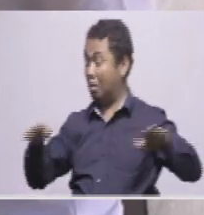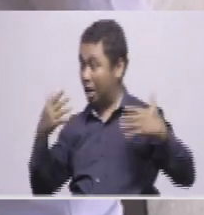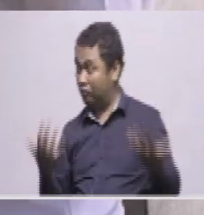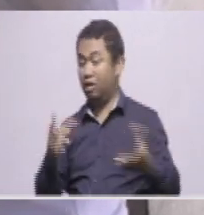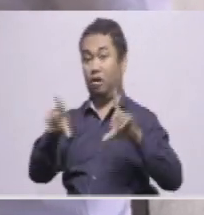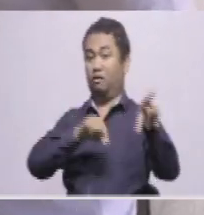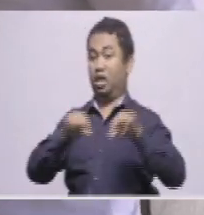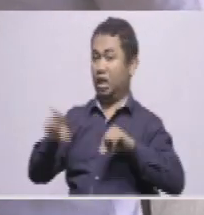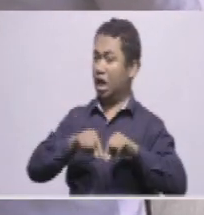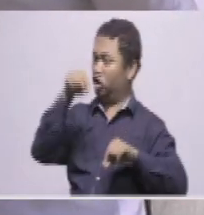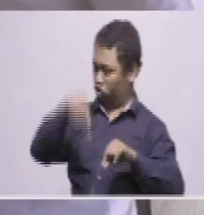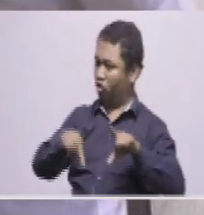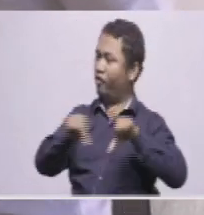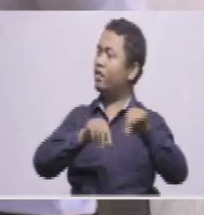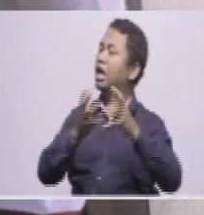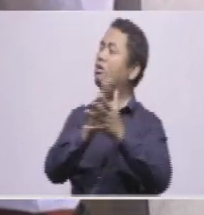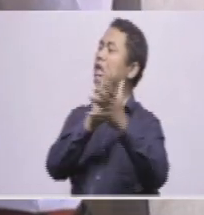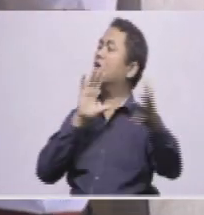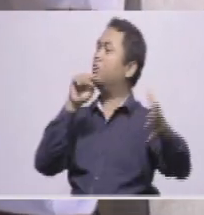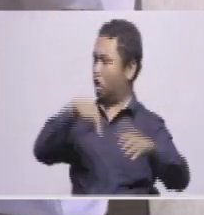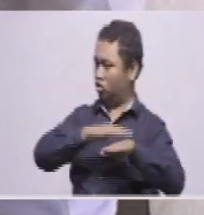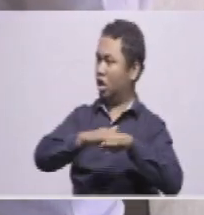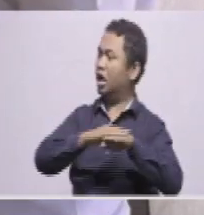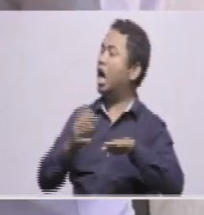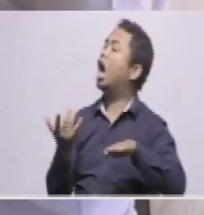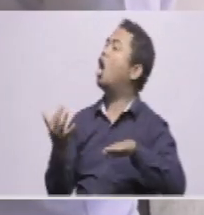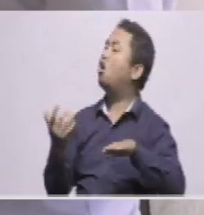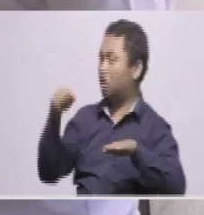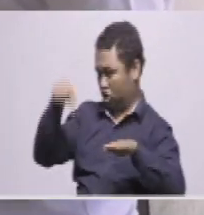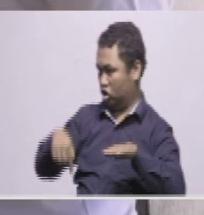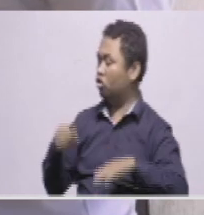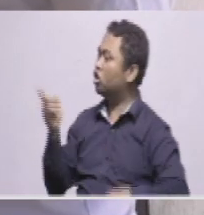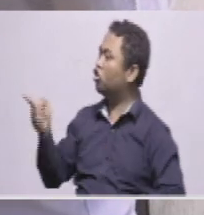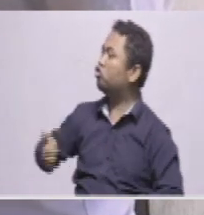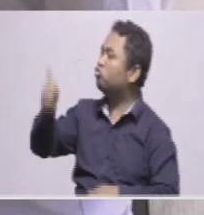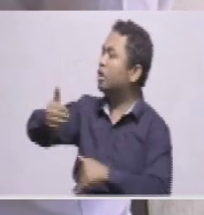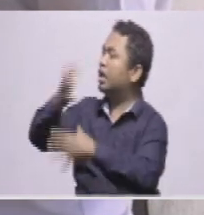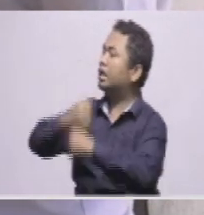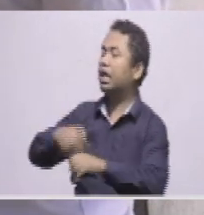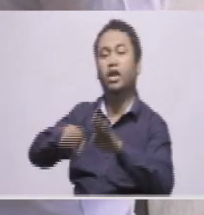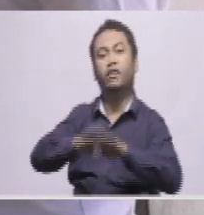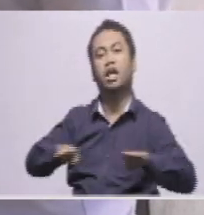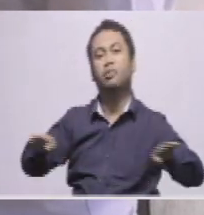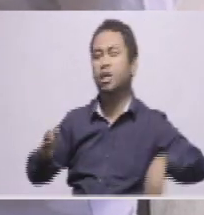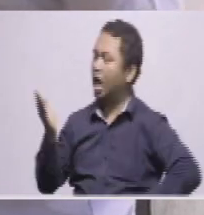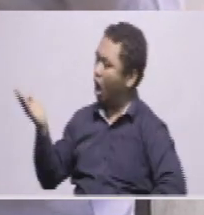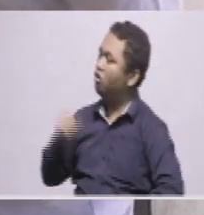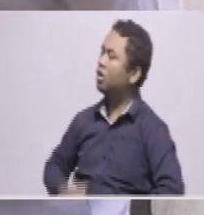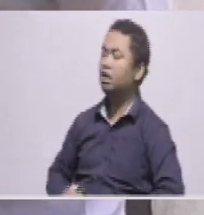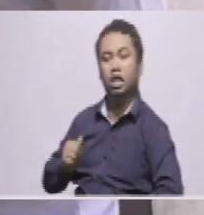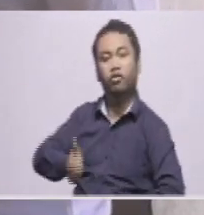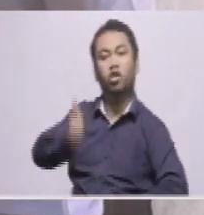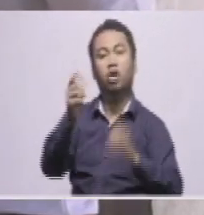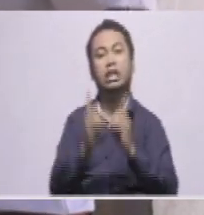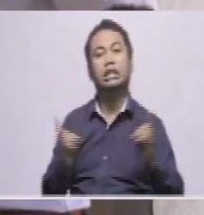zava-dehibe loatra eto amin'ny tany sy ny firenena zany fifidianao solombavam-bahoaka izany a, ka tompony ndraiky tsy mivantana amin'izay resaka insécurité zay ianao, ahoana ny makasika